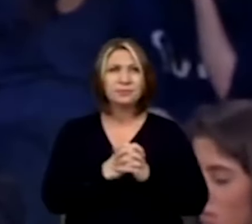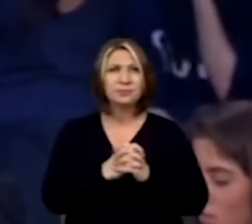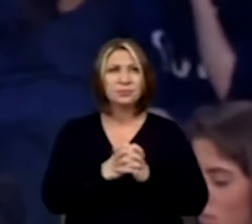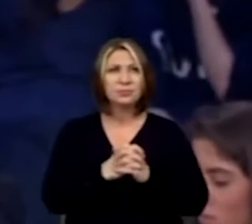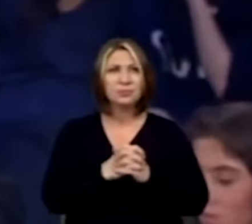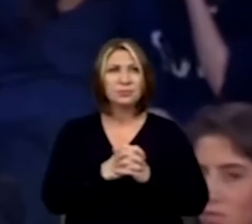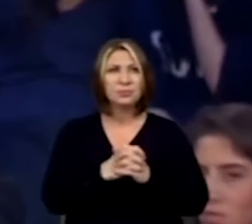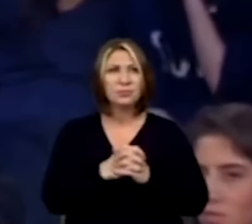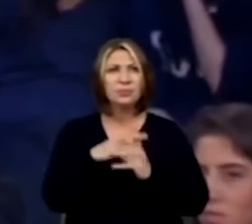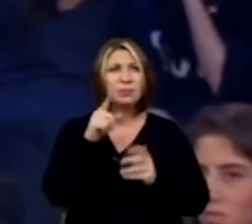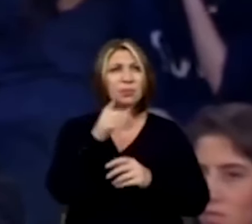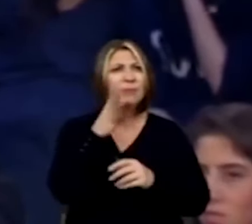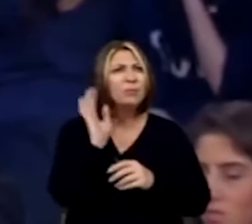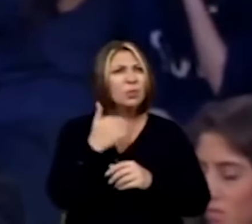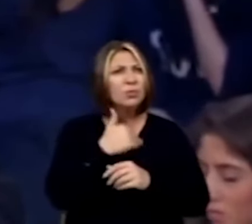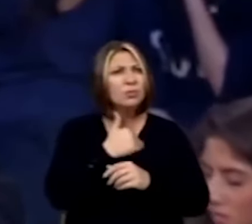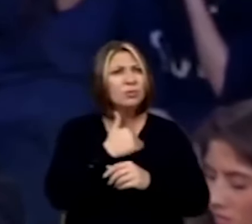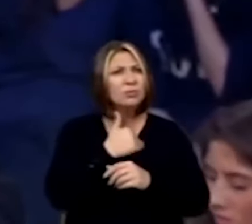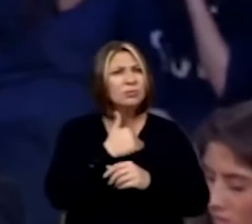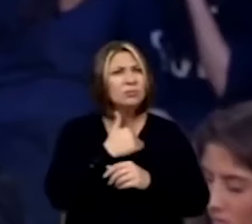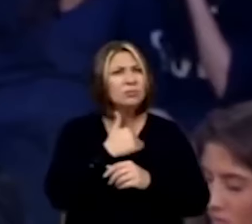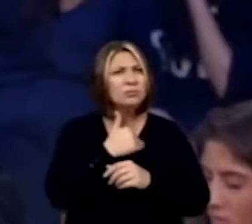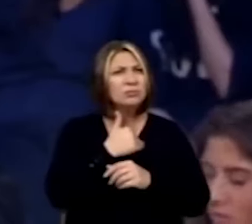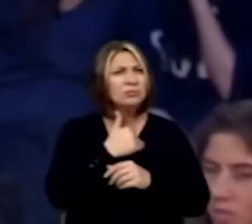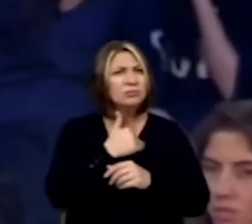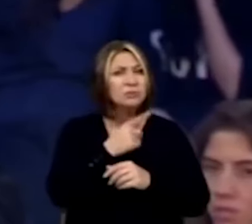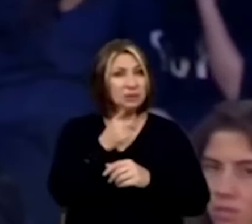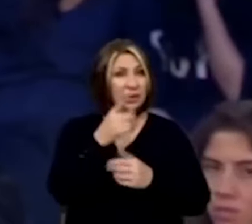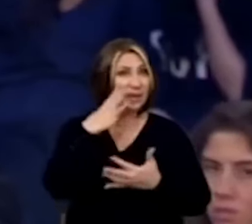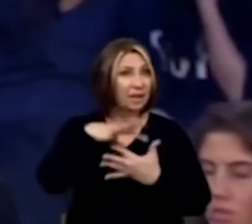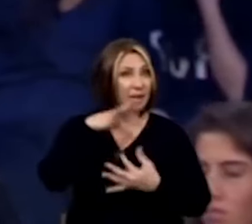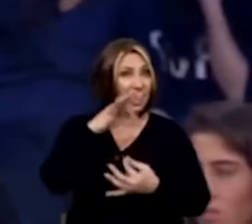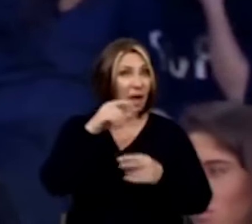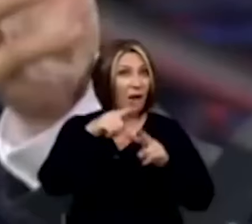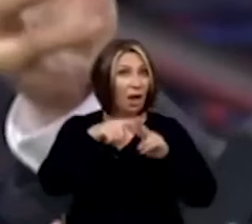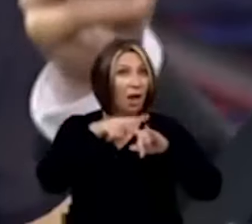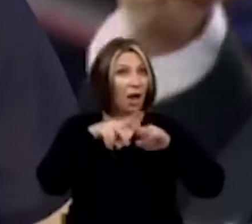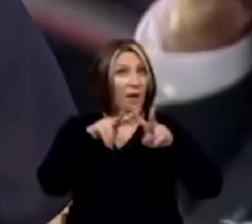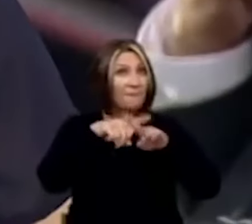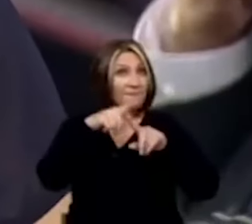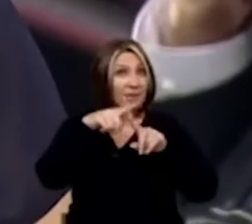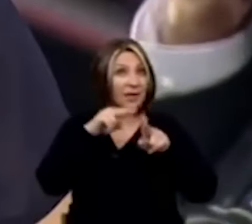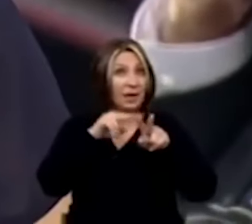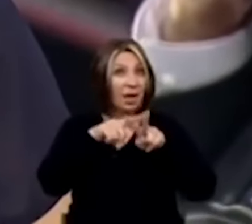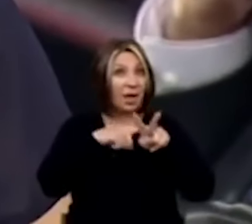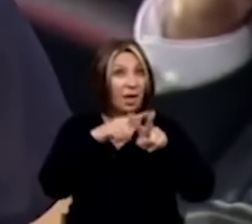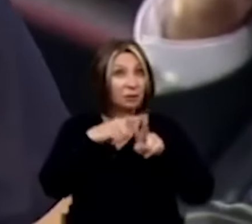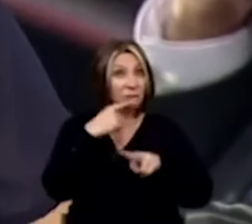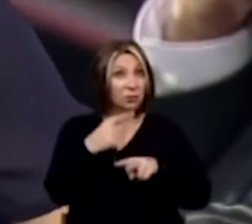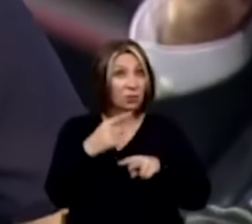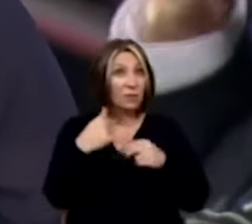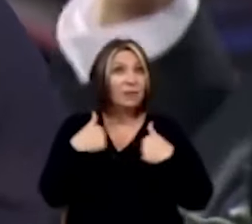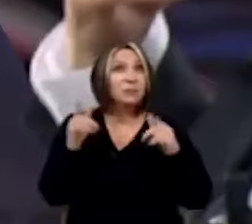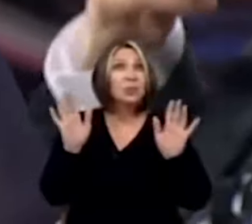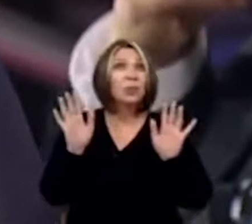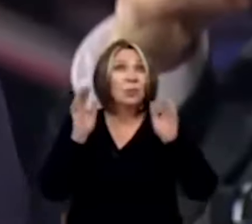Bugün ben bunu bilmiyordum ya. Yani senin karakter Ahmet Kaya söylüyor orada. Evet evet. Ben